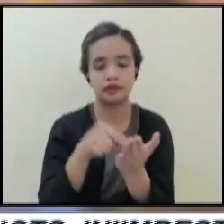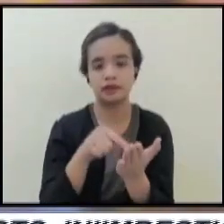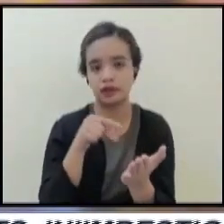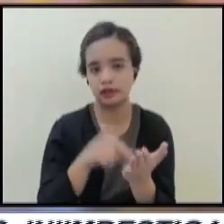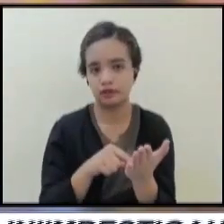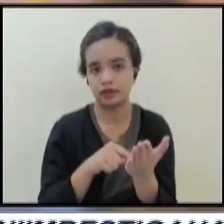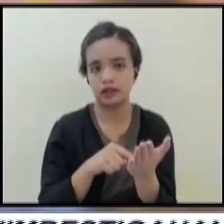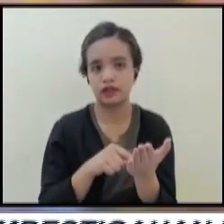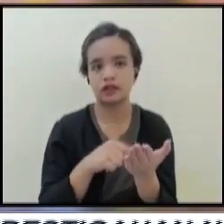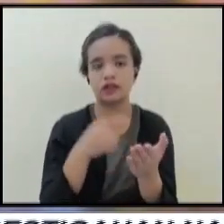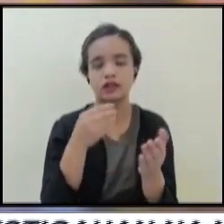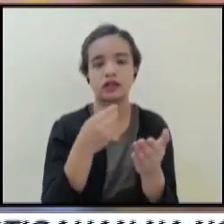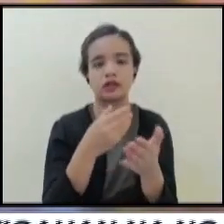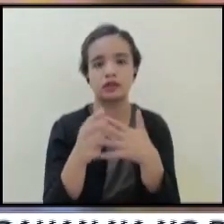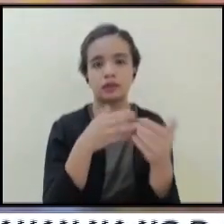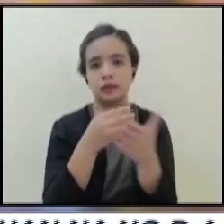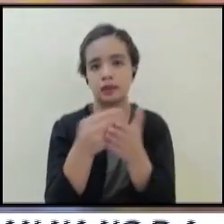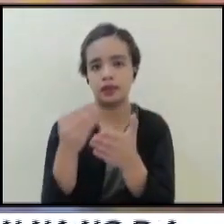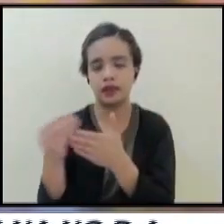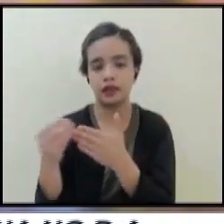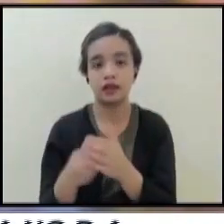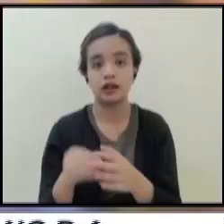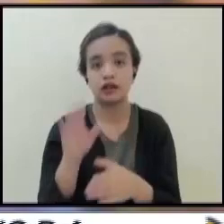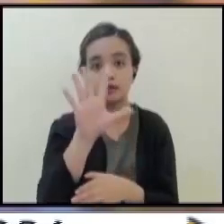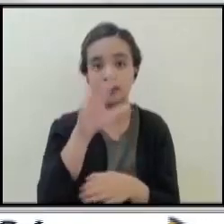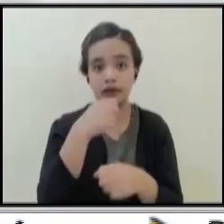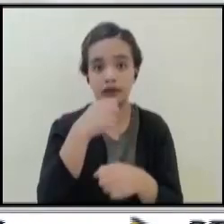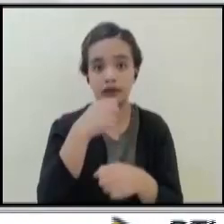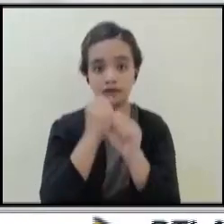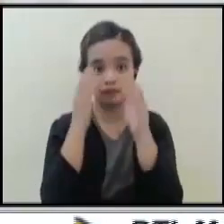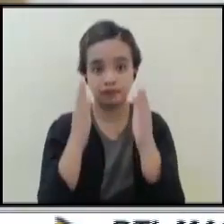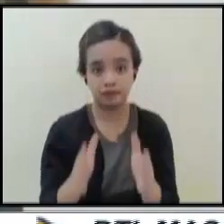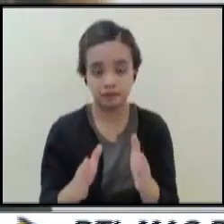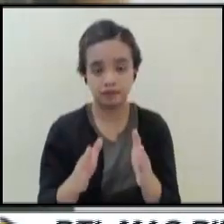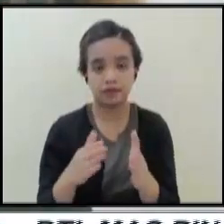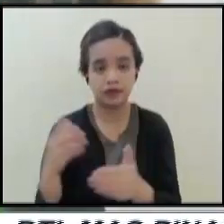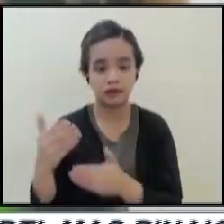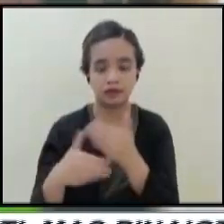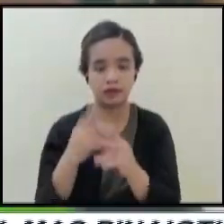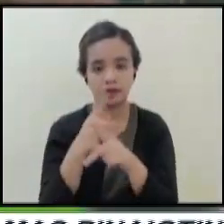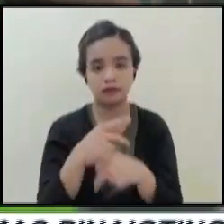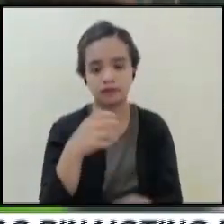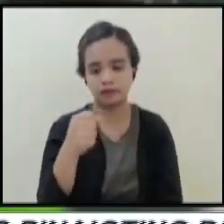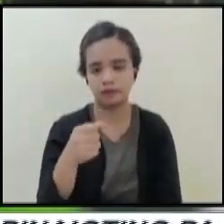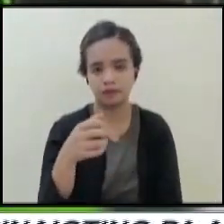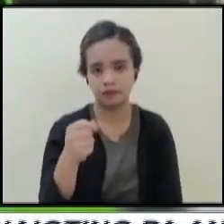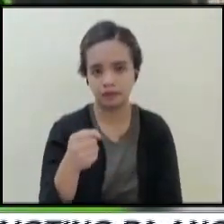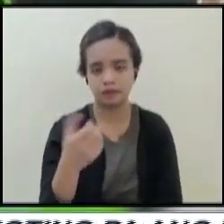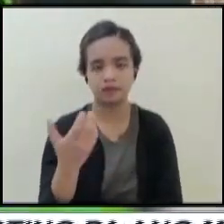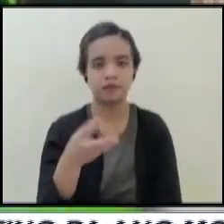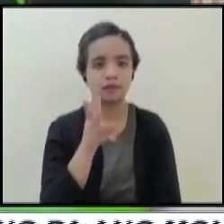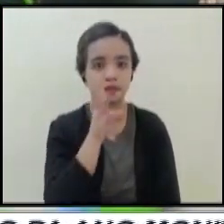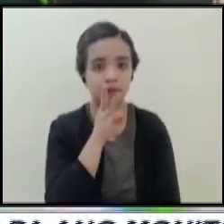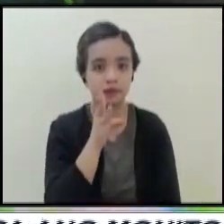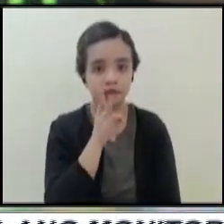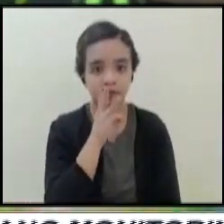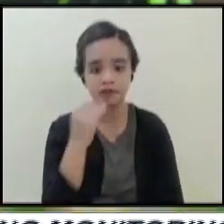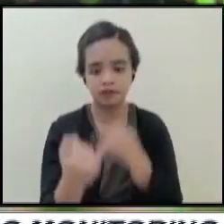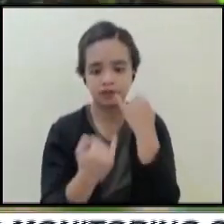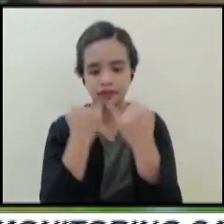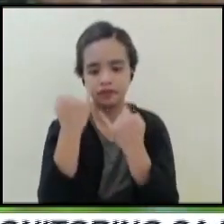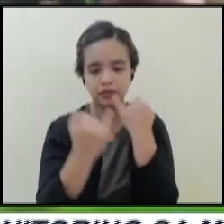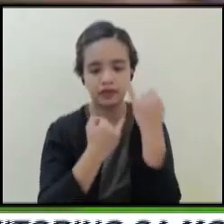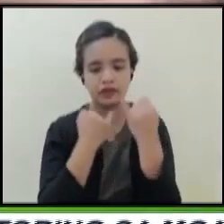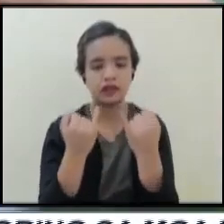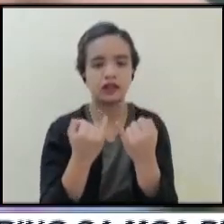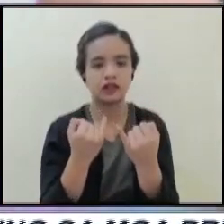Pangulo. 5 manufacturer ng processed meat products, gatas, tubig at instant noodles ang naghayag ng